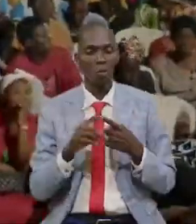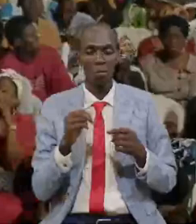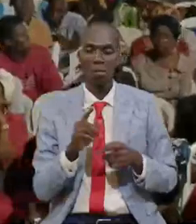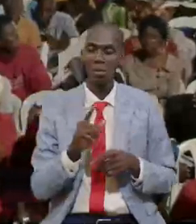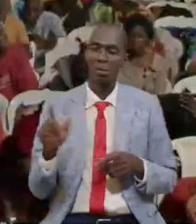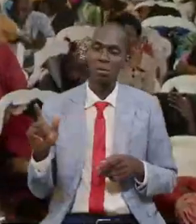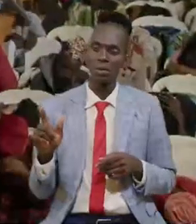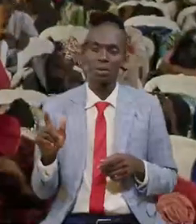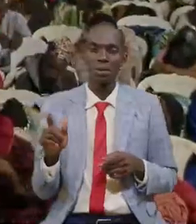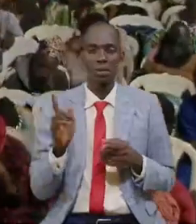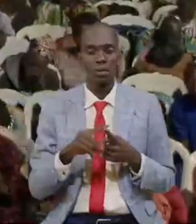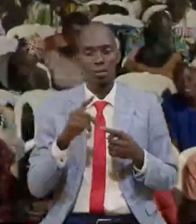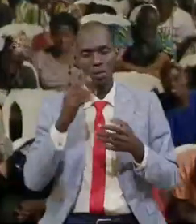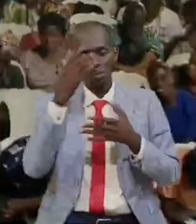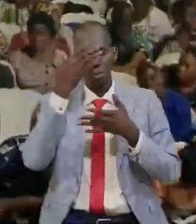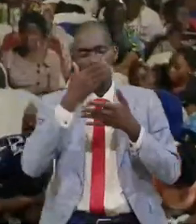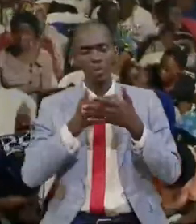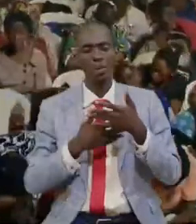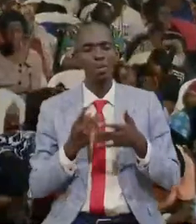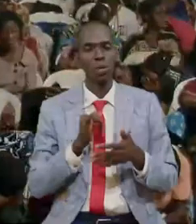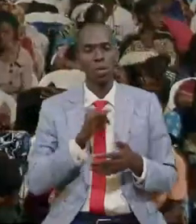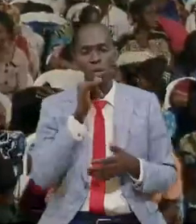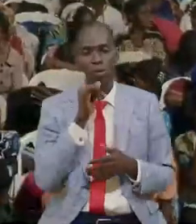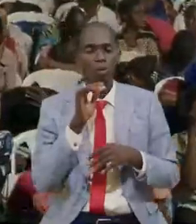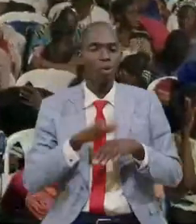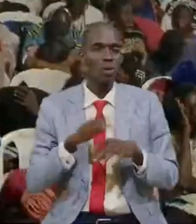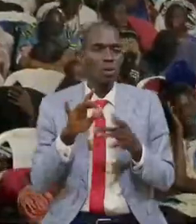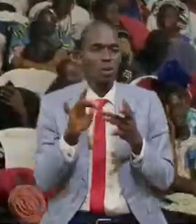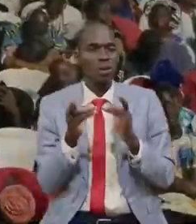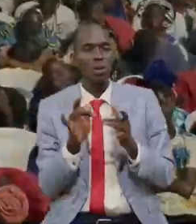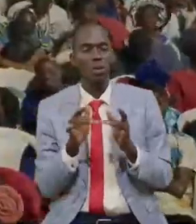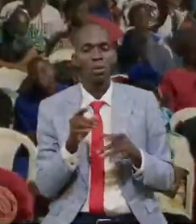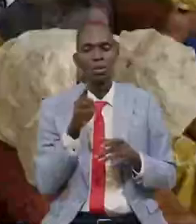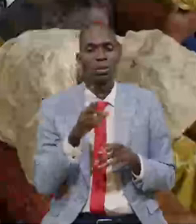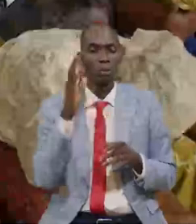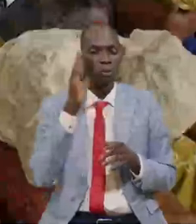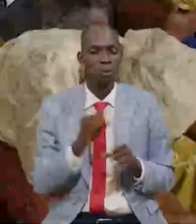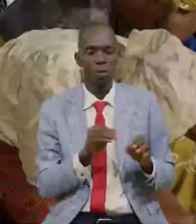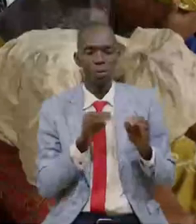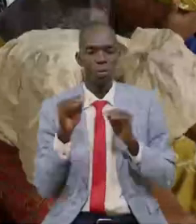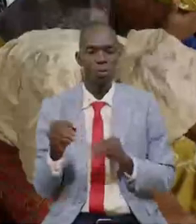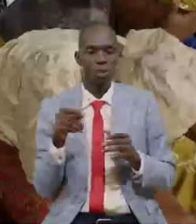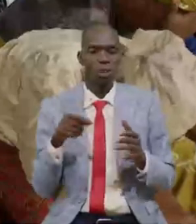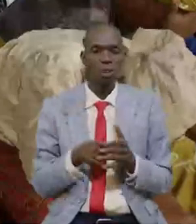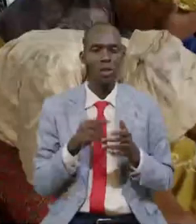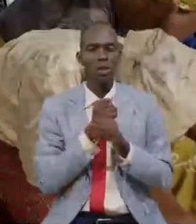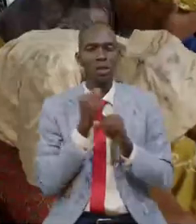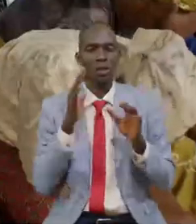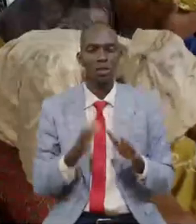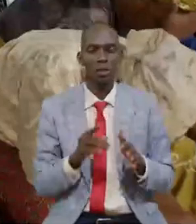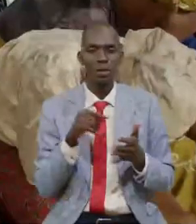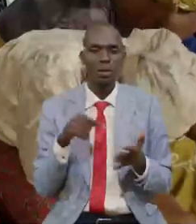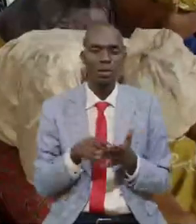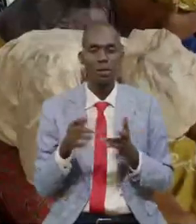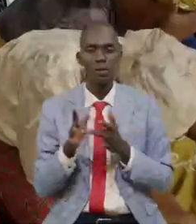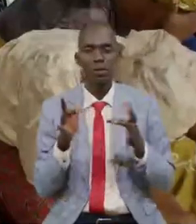Partout où que vous soyez, vous voulez ce Sauveur, ce Jésus, celui